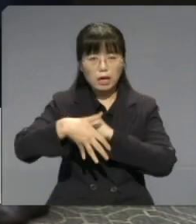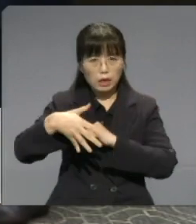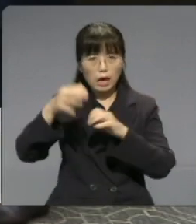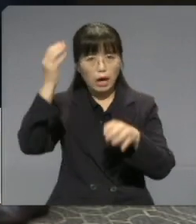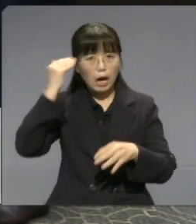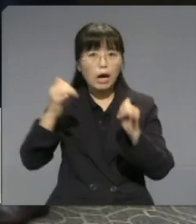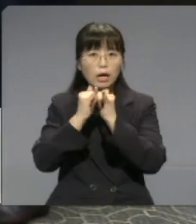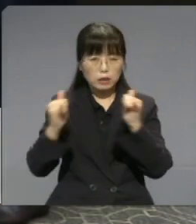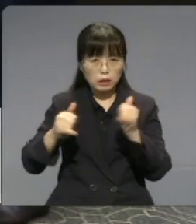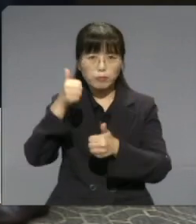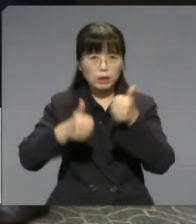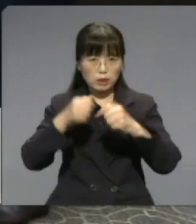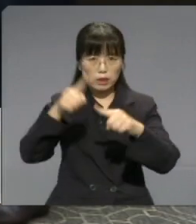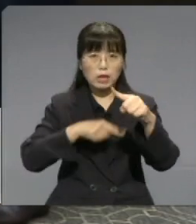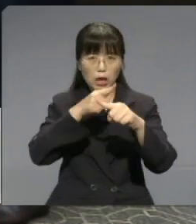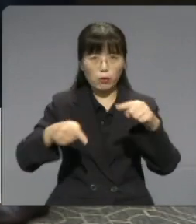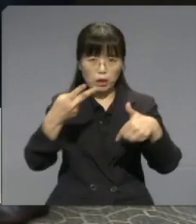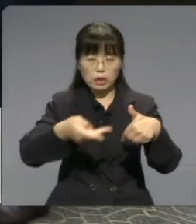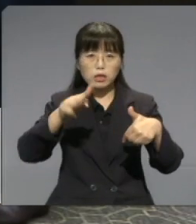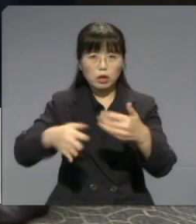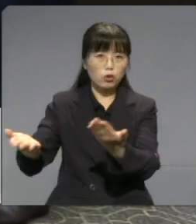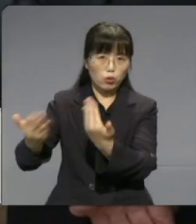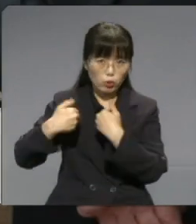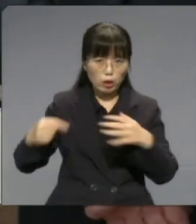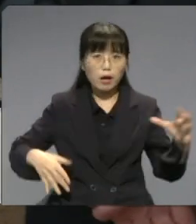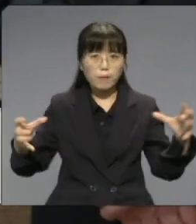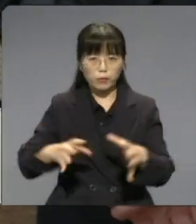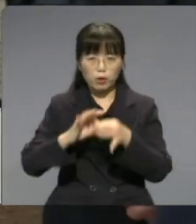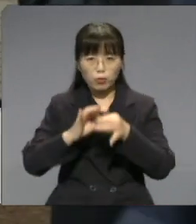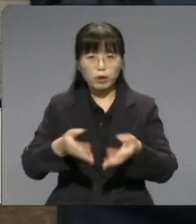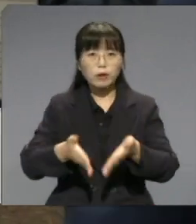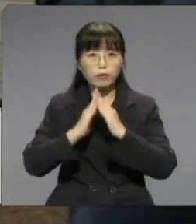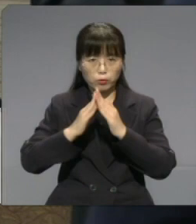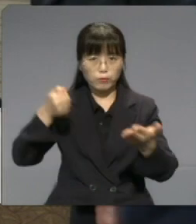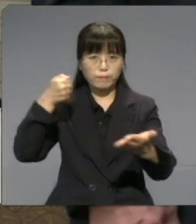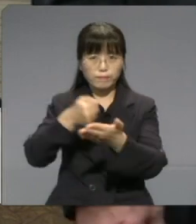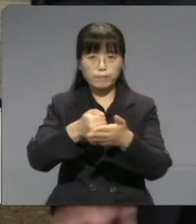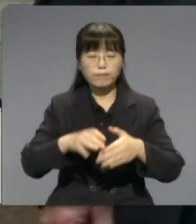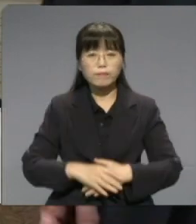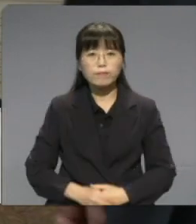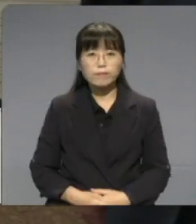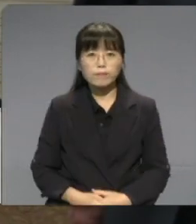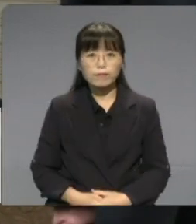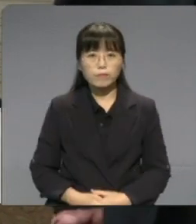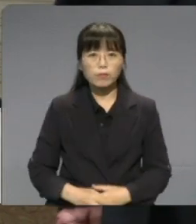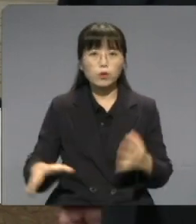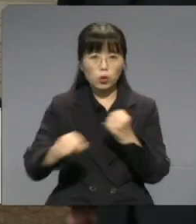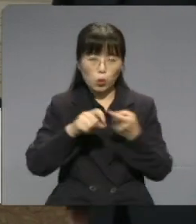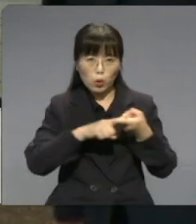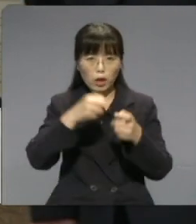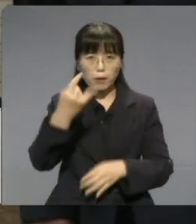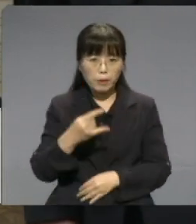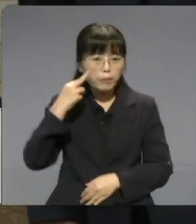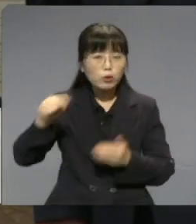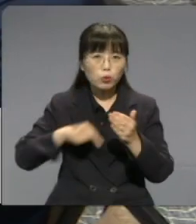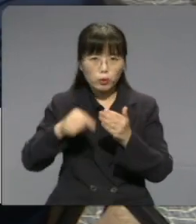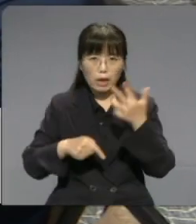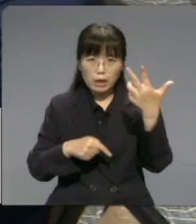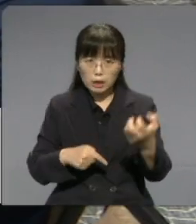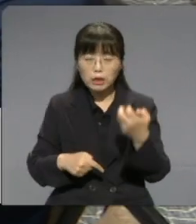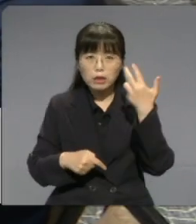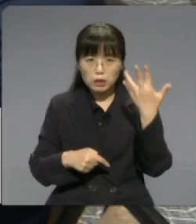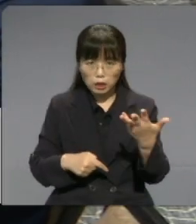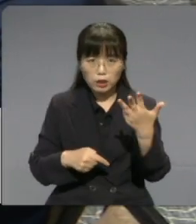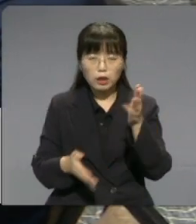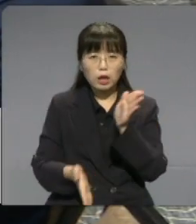한인 비즈니스 대회를 인천에서 유치하는 데 협력 관계를 구축하기로 했습니다. 총연합회는 미국 내 78개